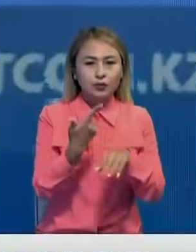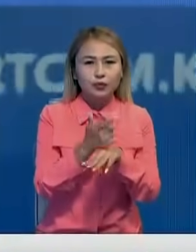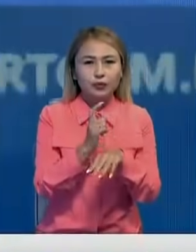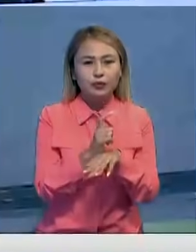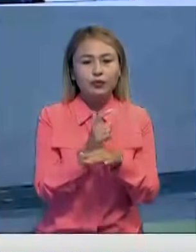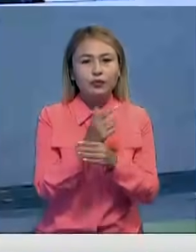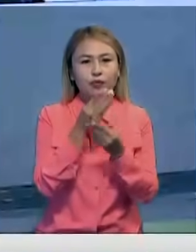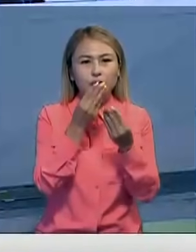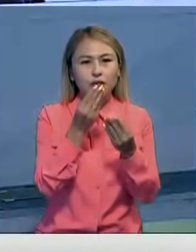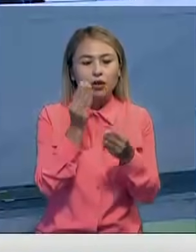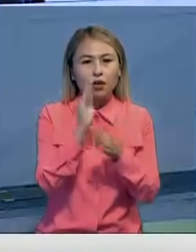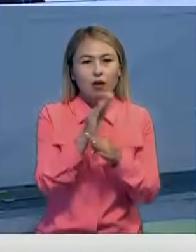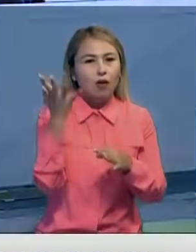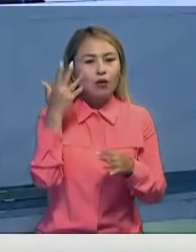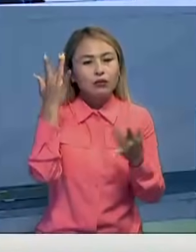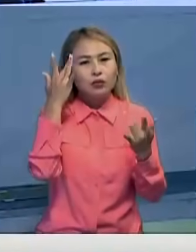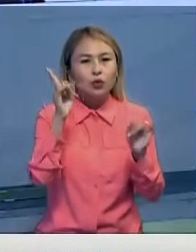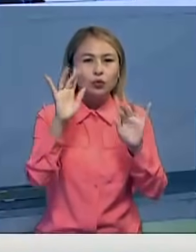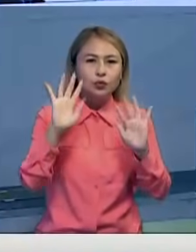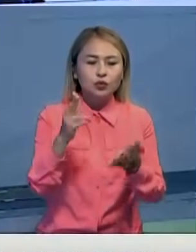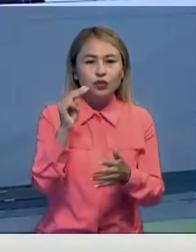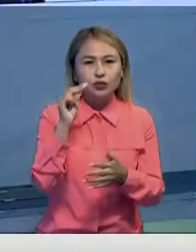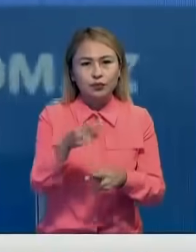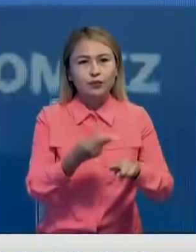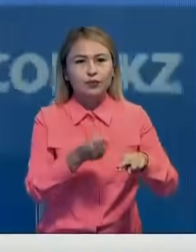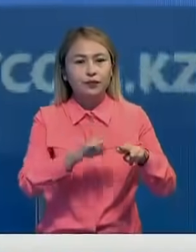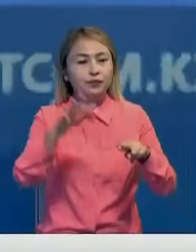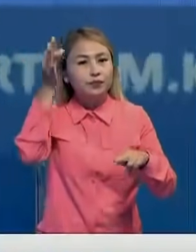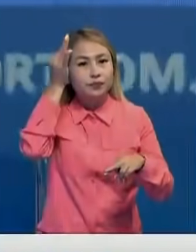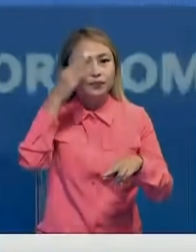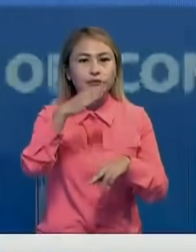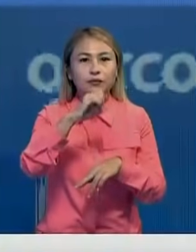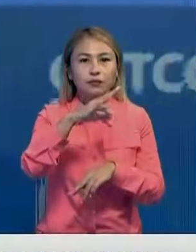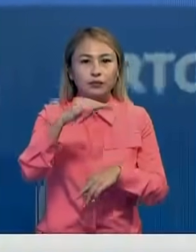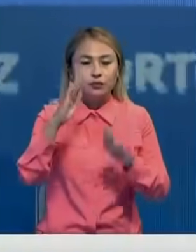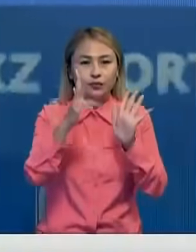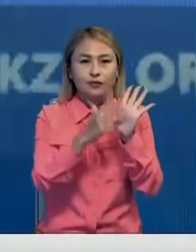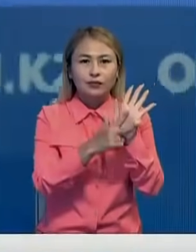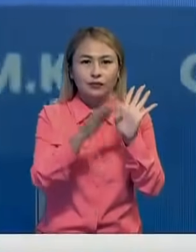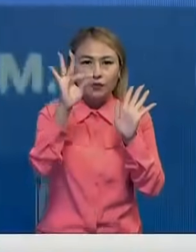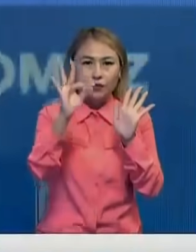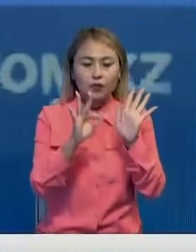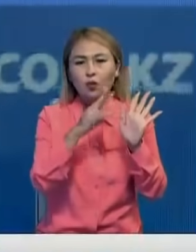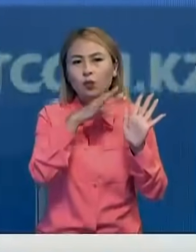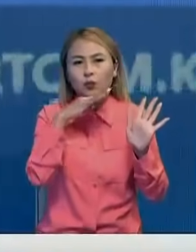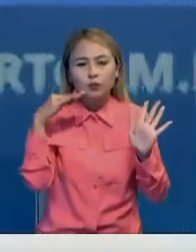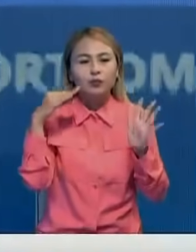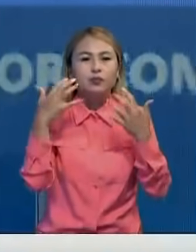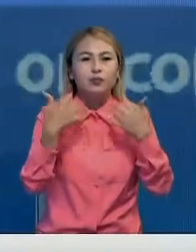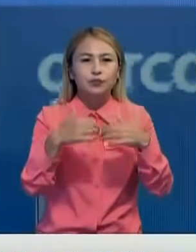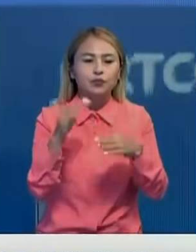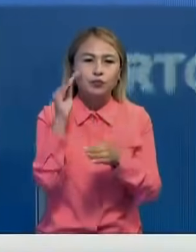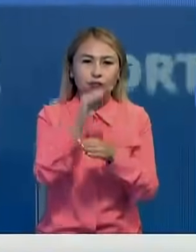әсерін бермейді. Төтенше жағдай кезіндегі тариф түсіруін еске алатын болсақ, 80%-дан көп субъекті, табиғи